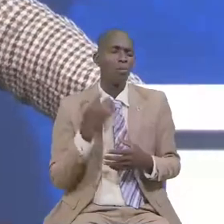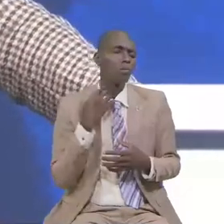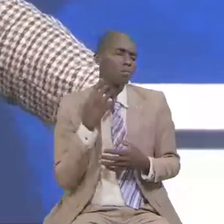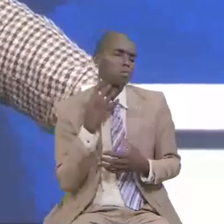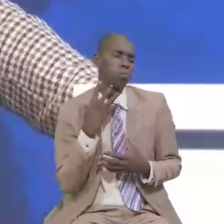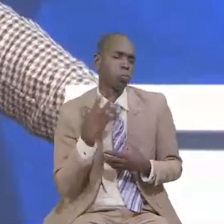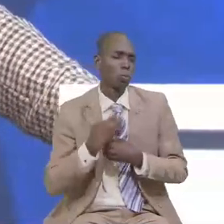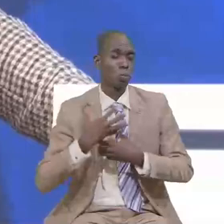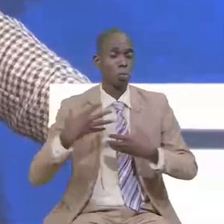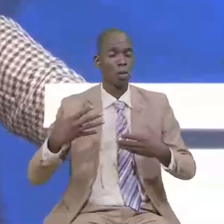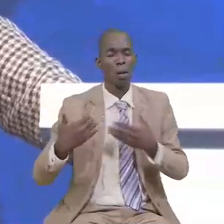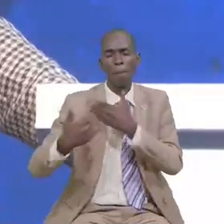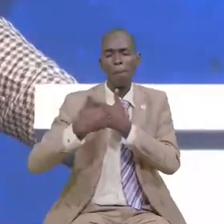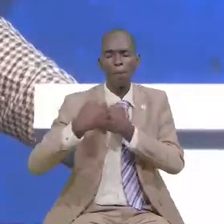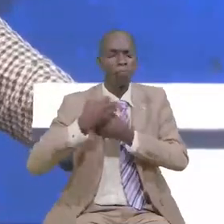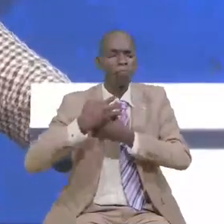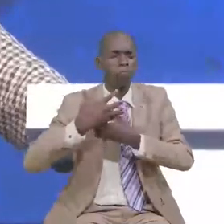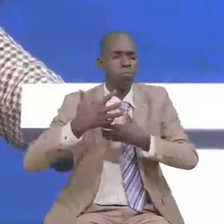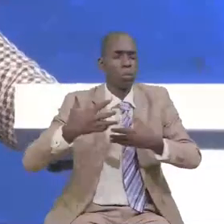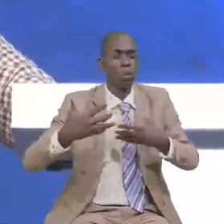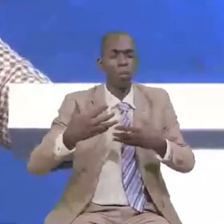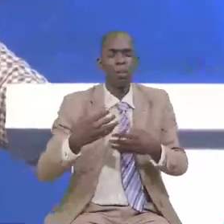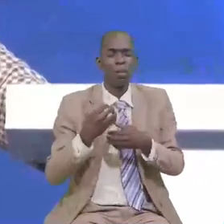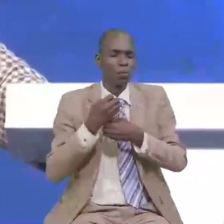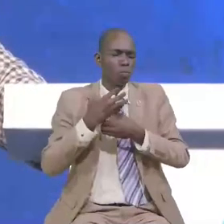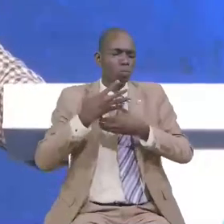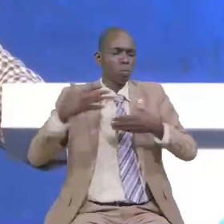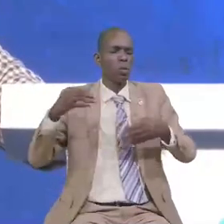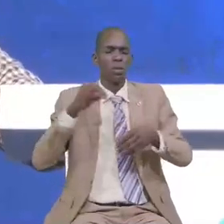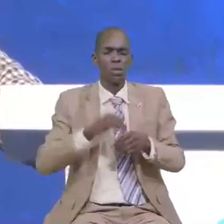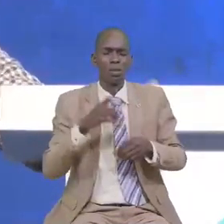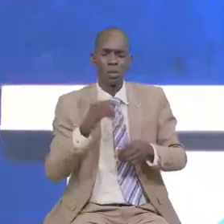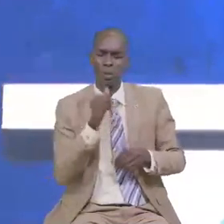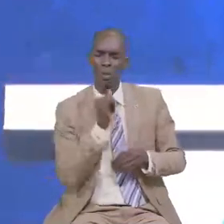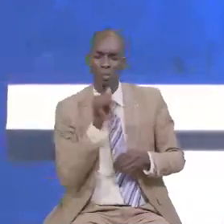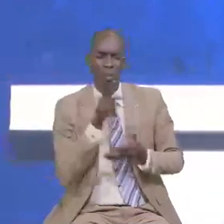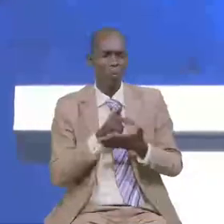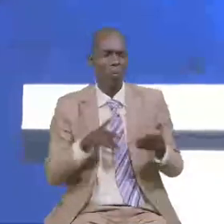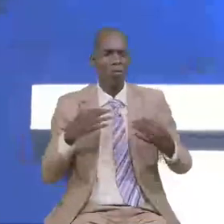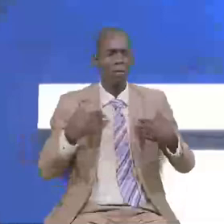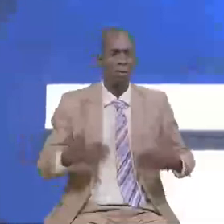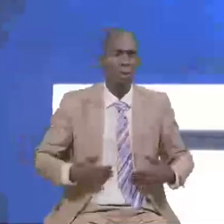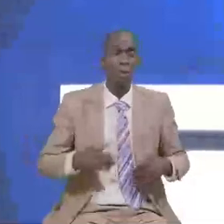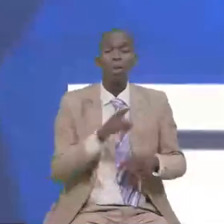le goitre, la bosse, la tumeur dans des lieux secrets.